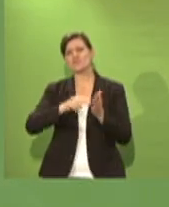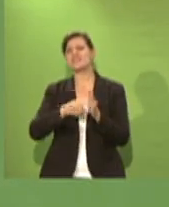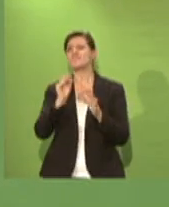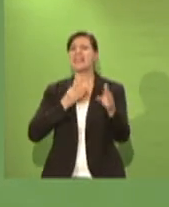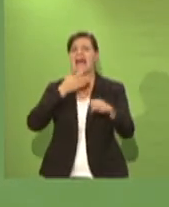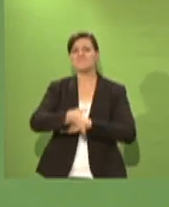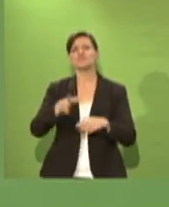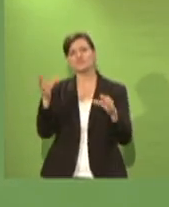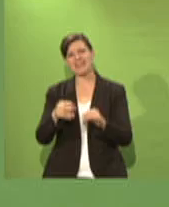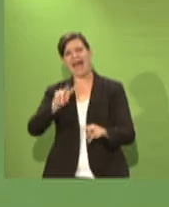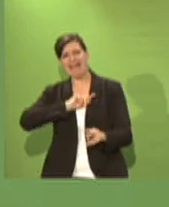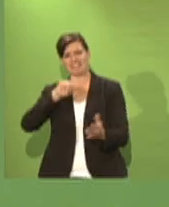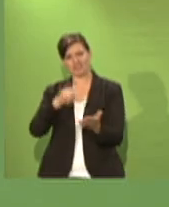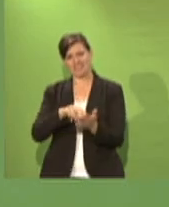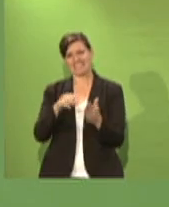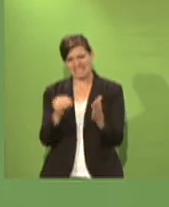Und